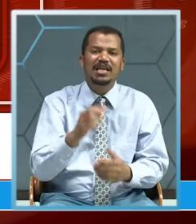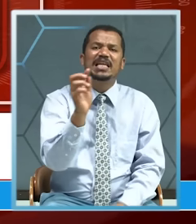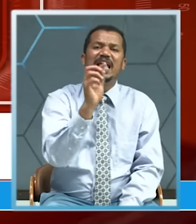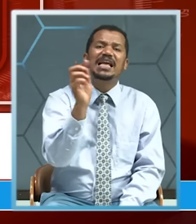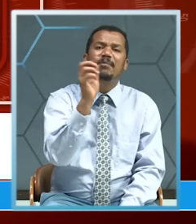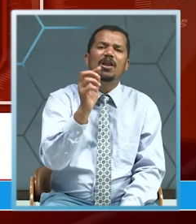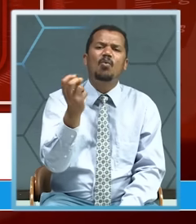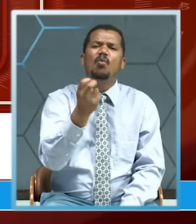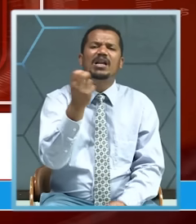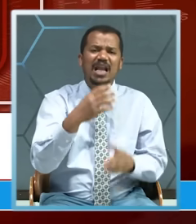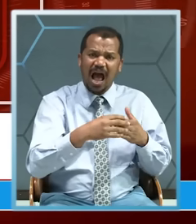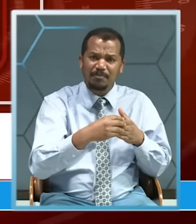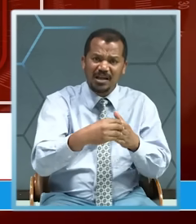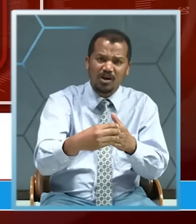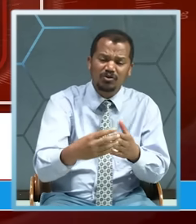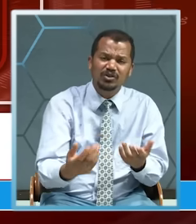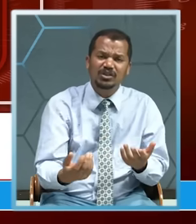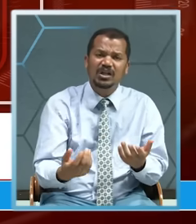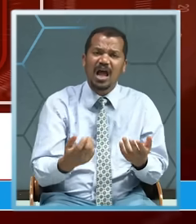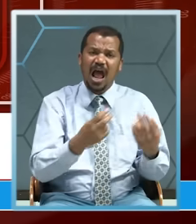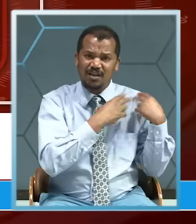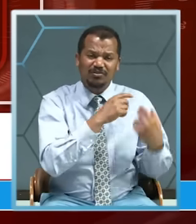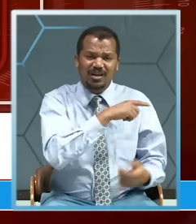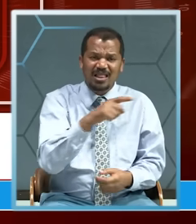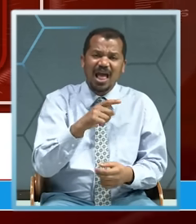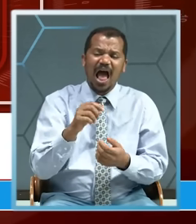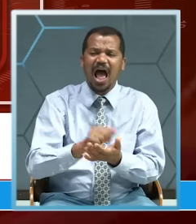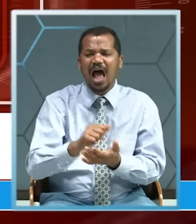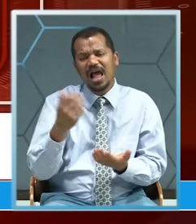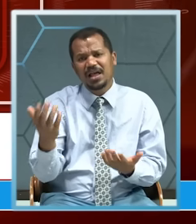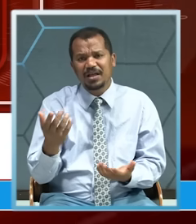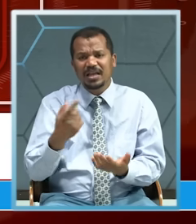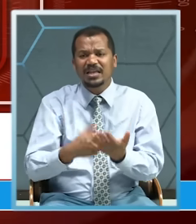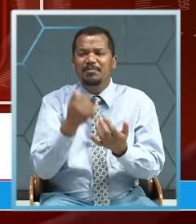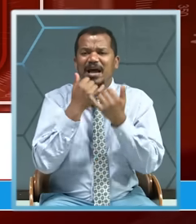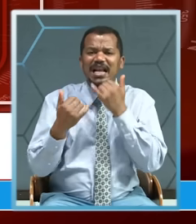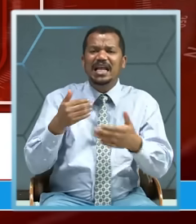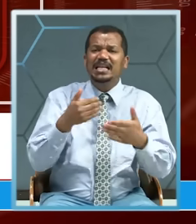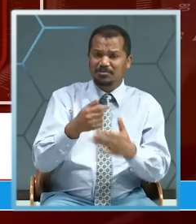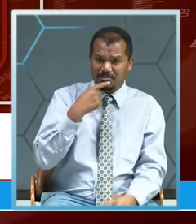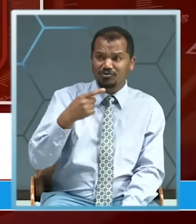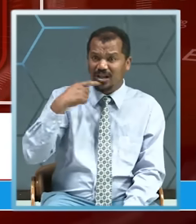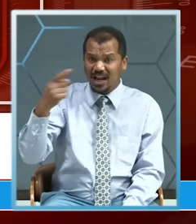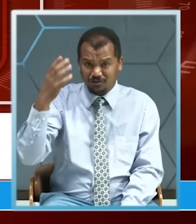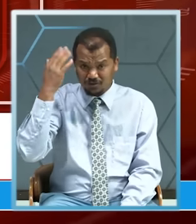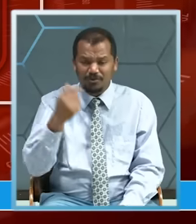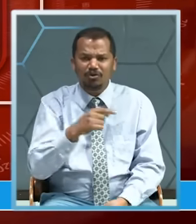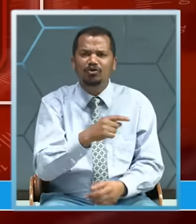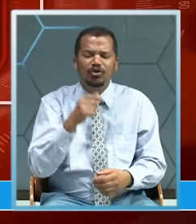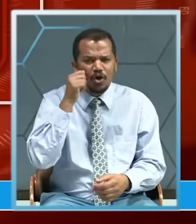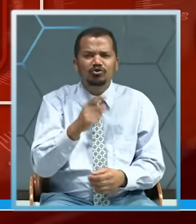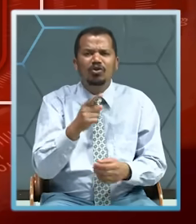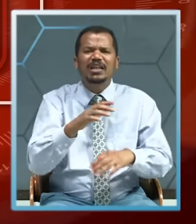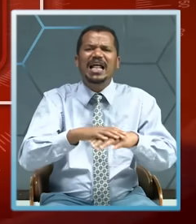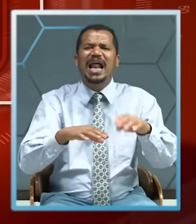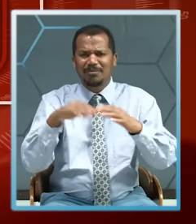እንደ የቀበሌው የወረዳው አመራሮች አቤት ብላችሁ ነበር እንዲህ አይነት በደል ደረሰብን ብለው? በተለይ እርሶ